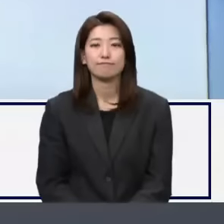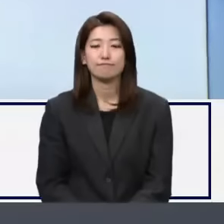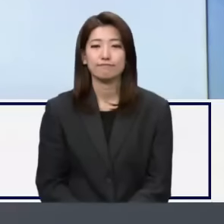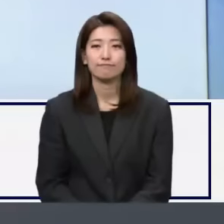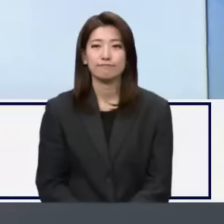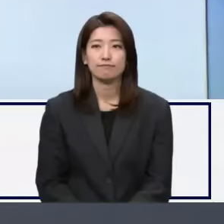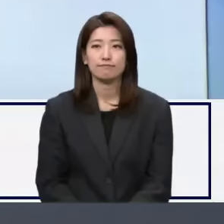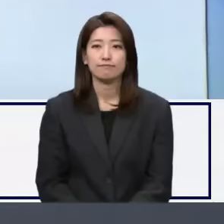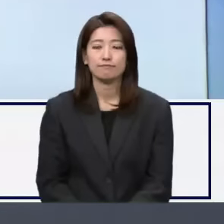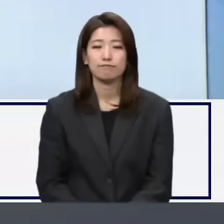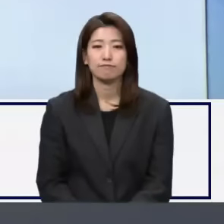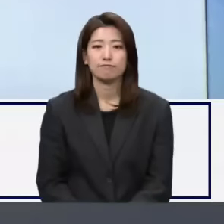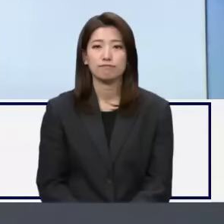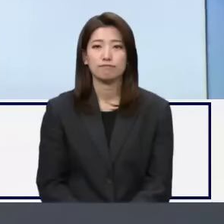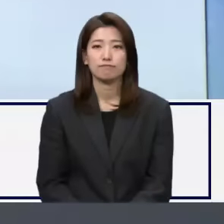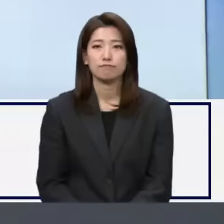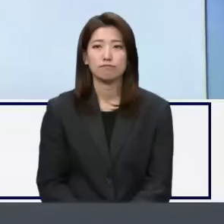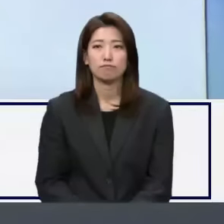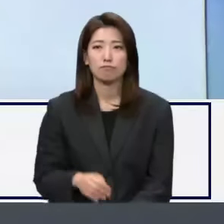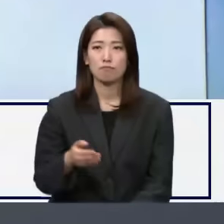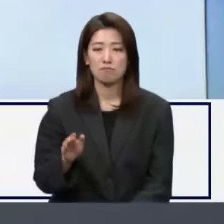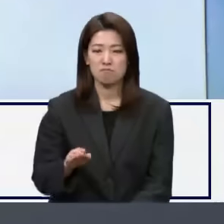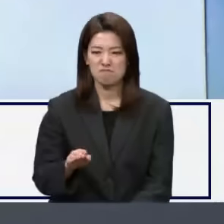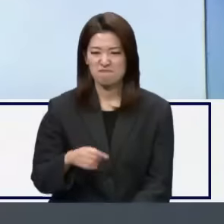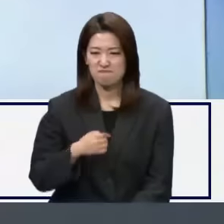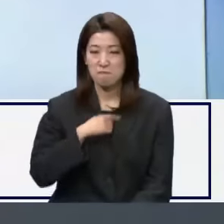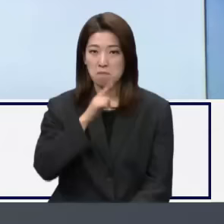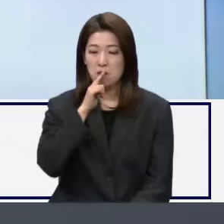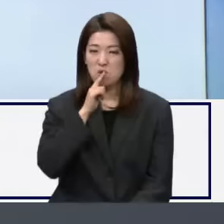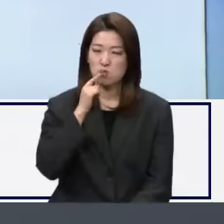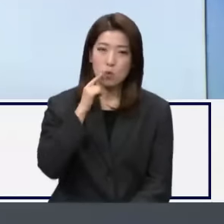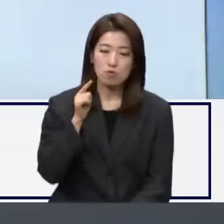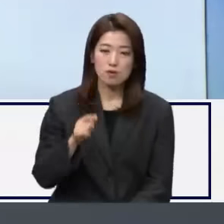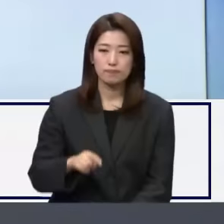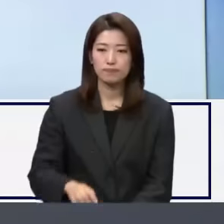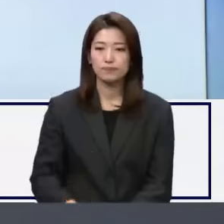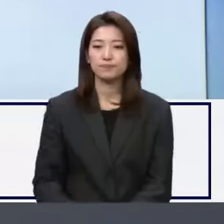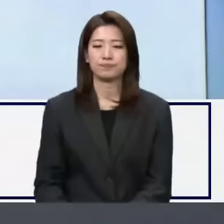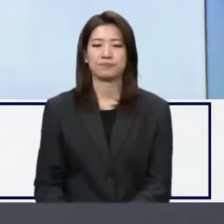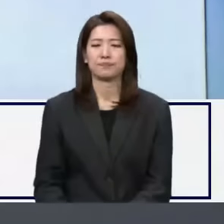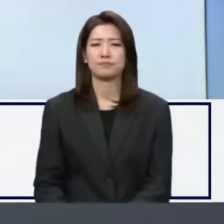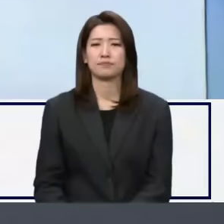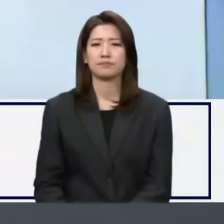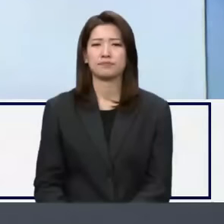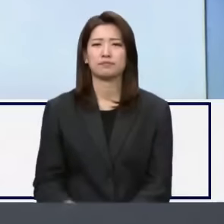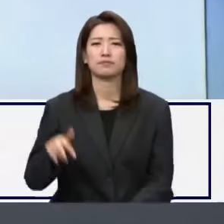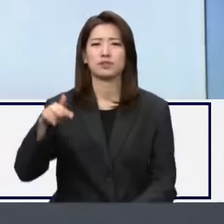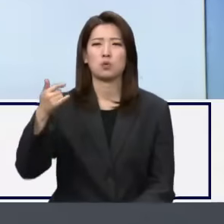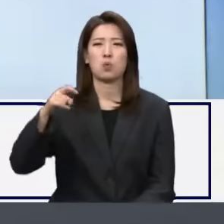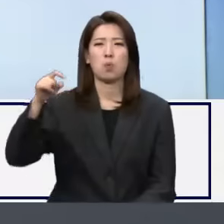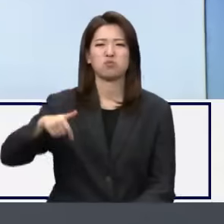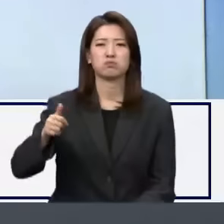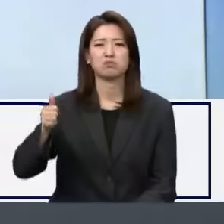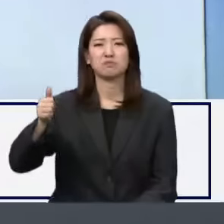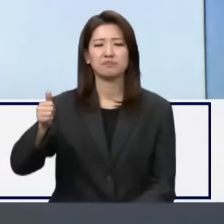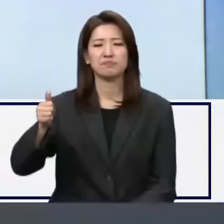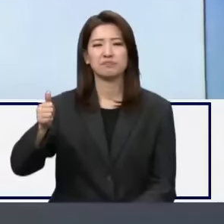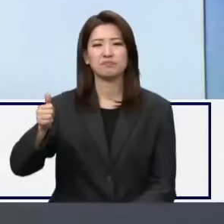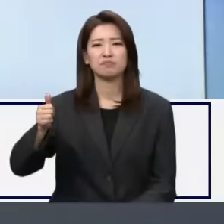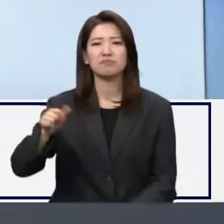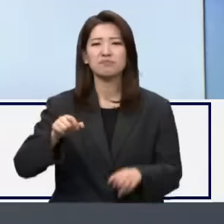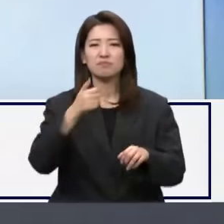굉장히 좀 센 얘긴 거거든요 첫 번째로 특검을 발휘하겠습니다고 지금 직권 여당 지금 당대표 격인이 직권 여당 당대표 에 대한